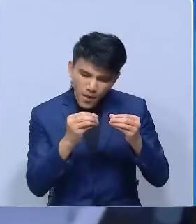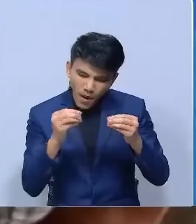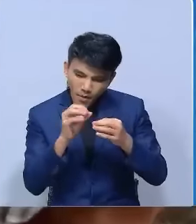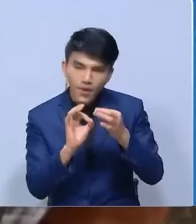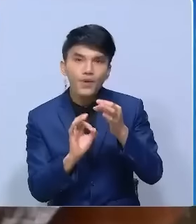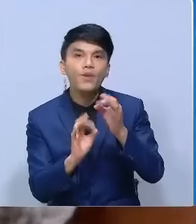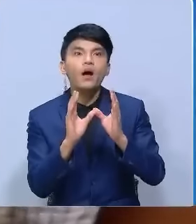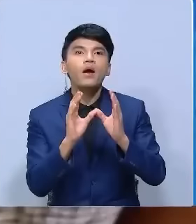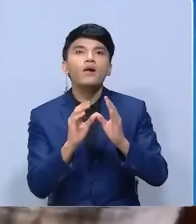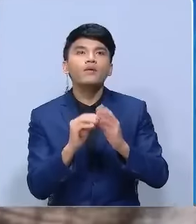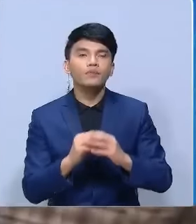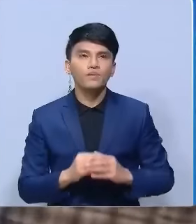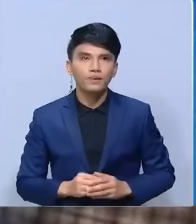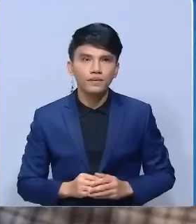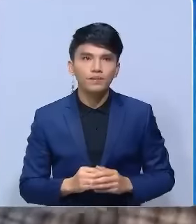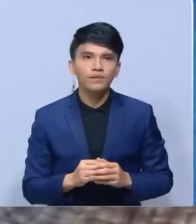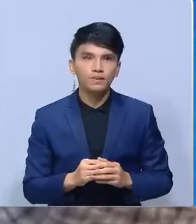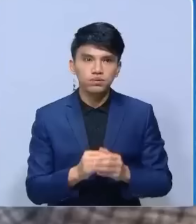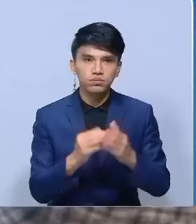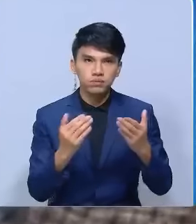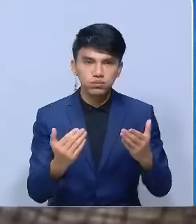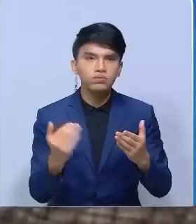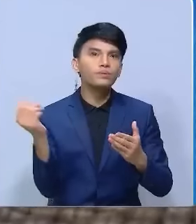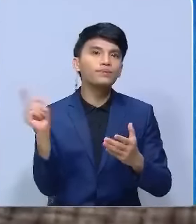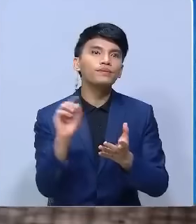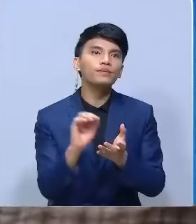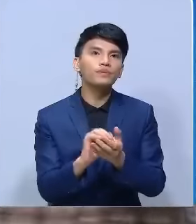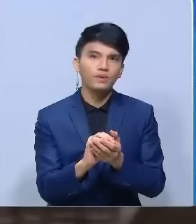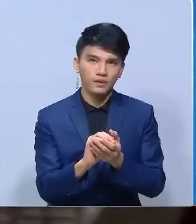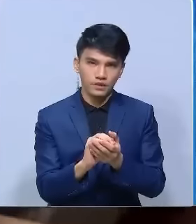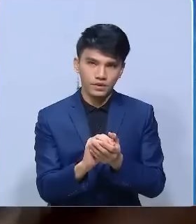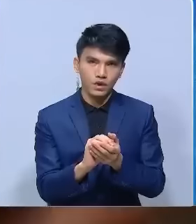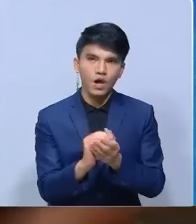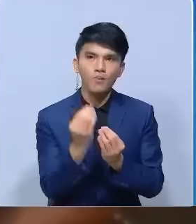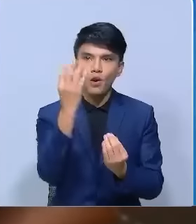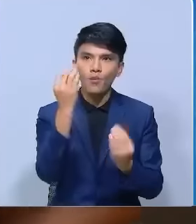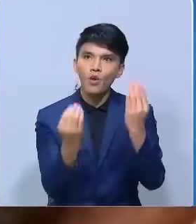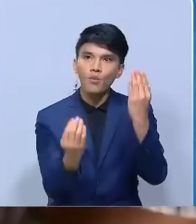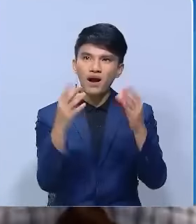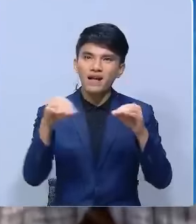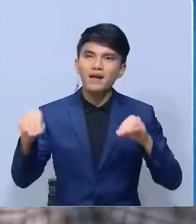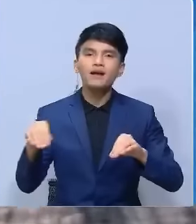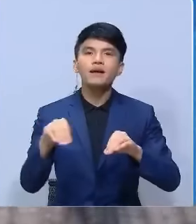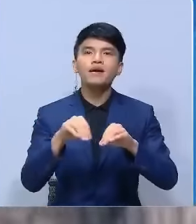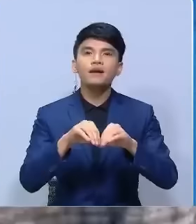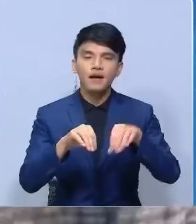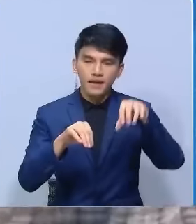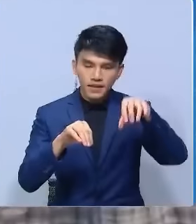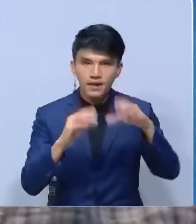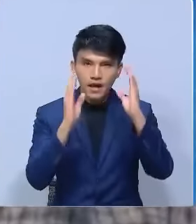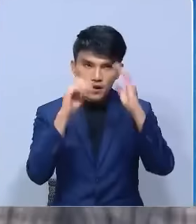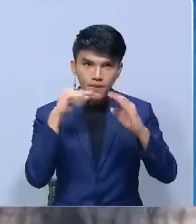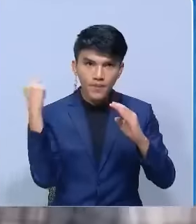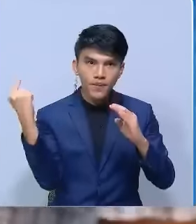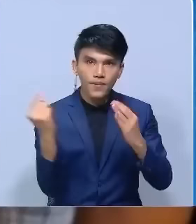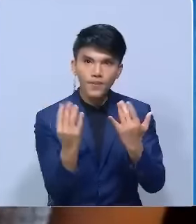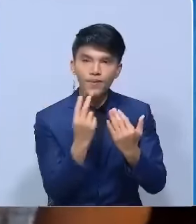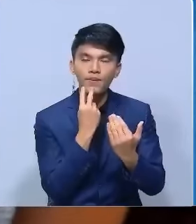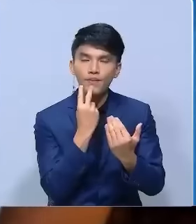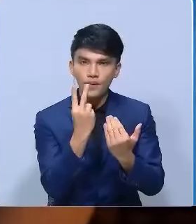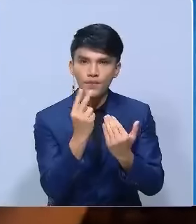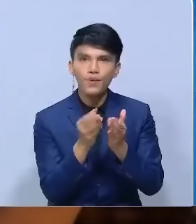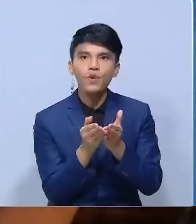ไหม้โครงสร้างของเรือบางส่วนอีกทั้งนะคะมีการติดตั้งพลุดอกไม้ไฟใกล้กับพื้นที่ที่นักท่องเที่ยวเขาไปรอชมเรือ